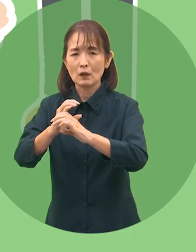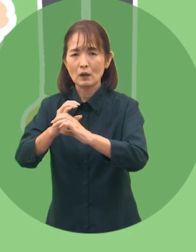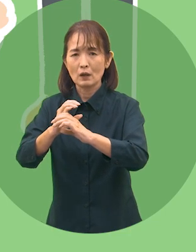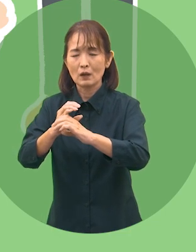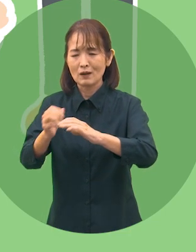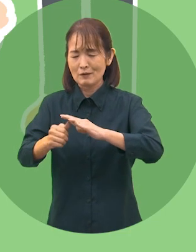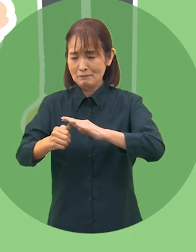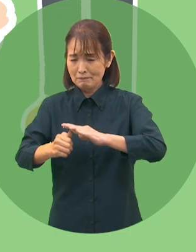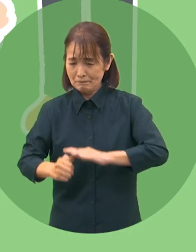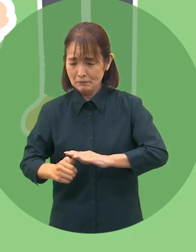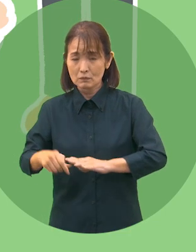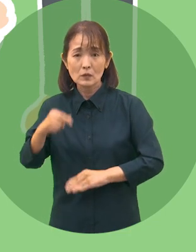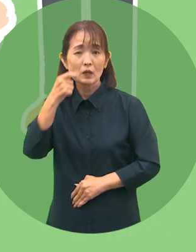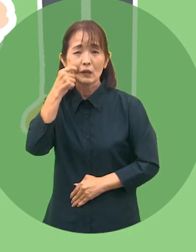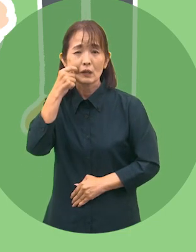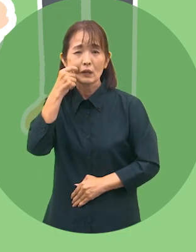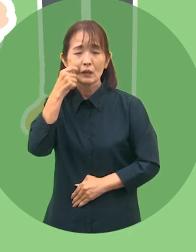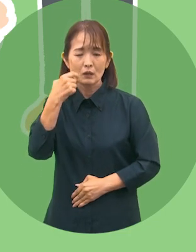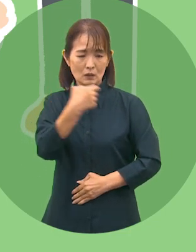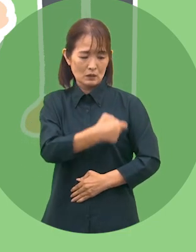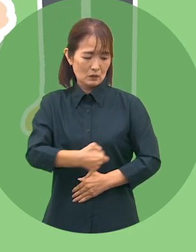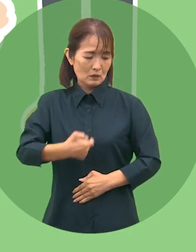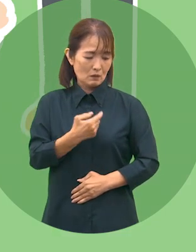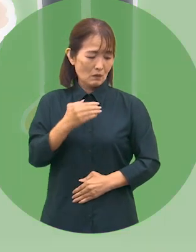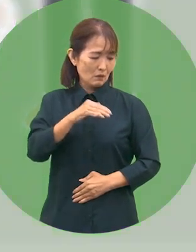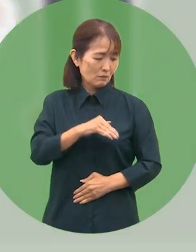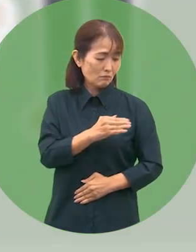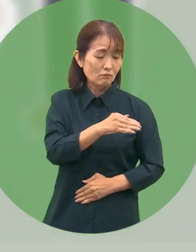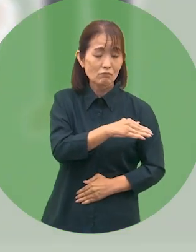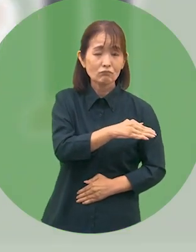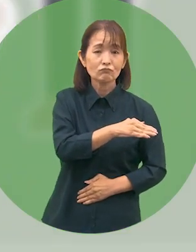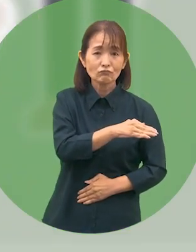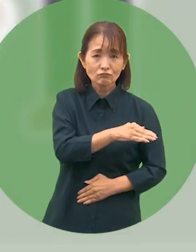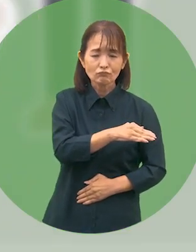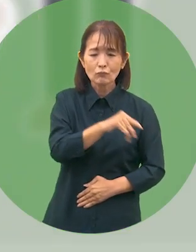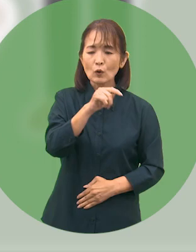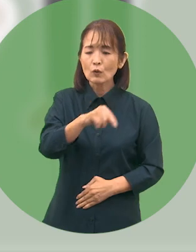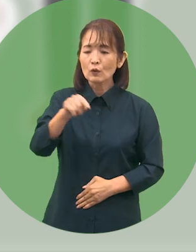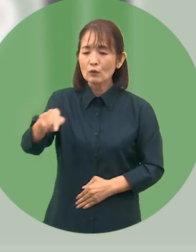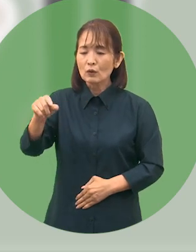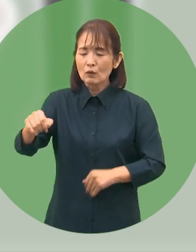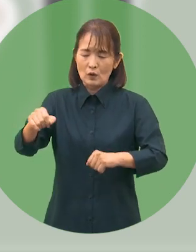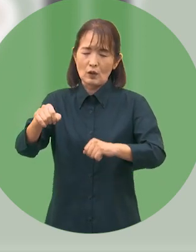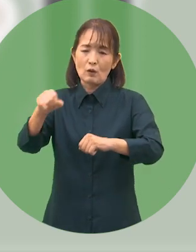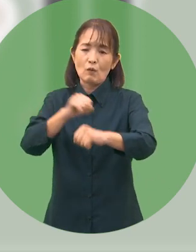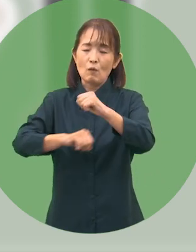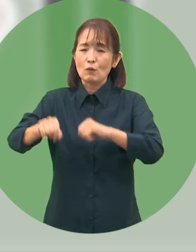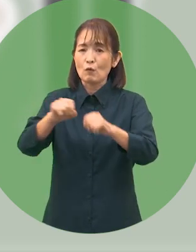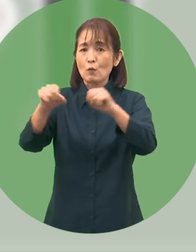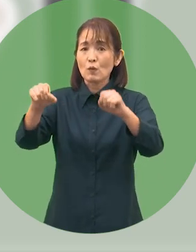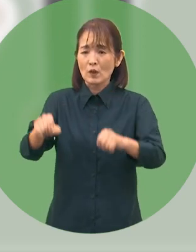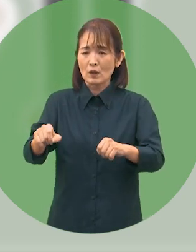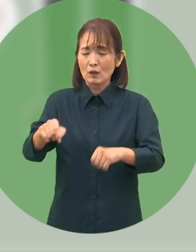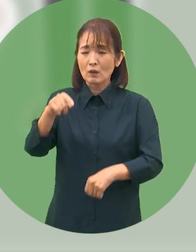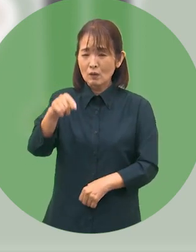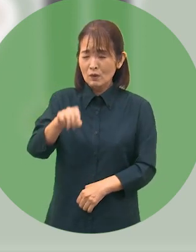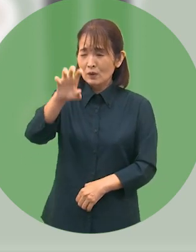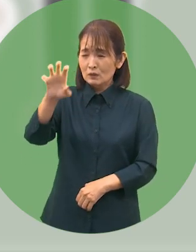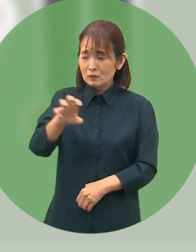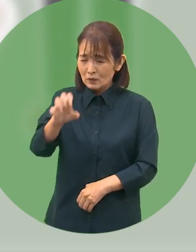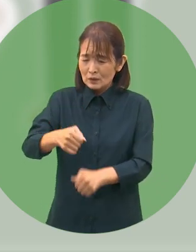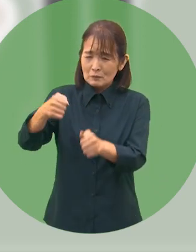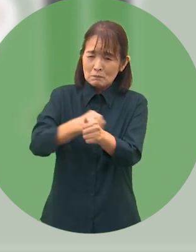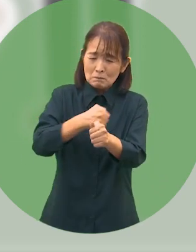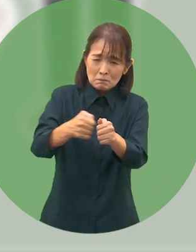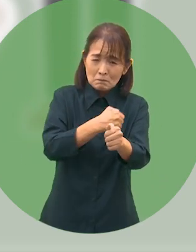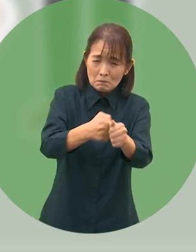ができない、感情をうまく表せないといった行動に問題が出るリスクが高まると指摘する